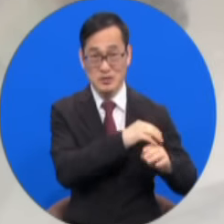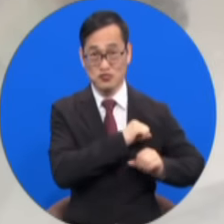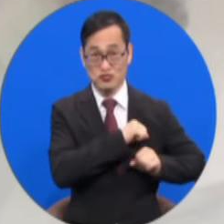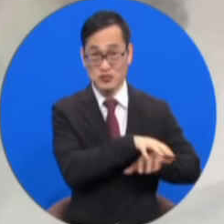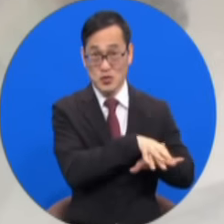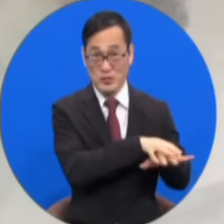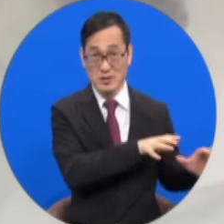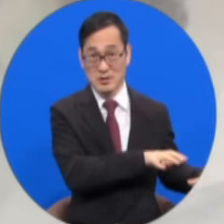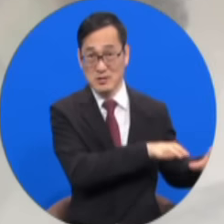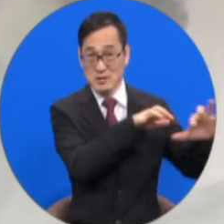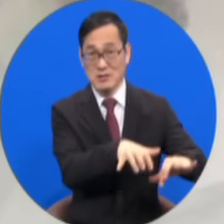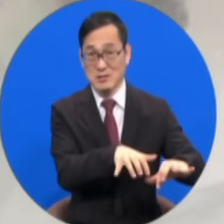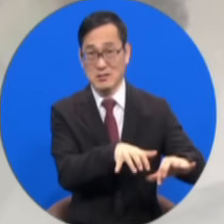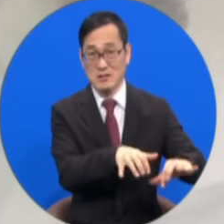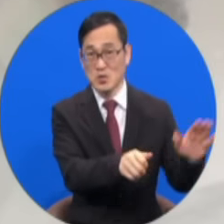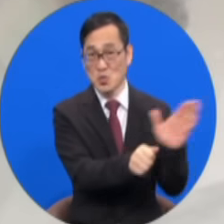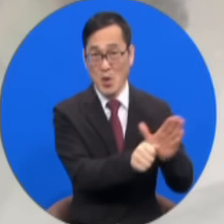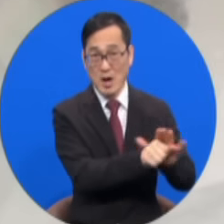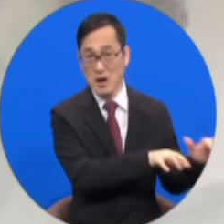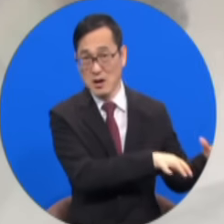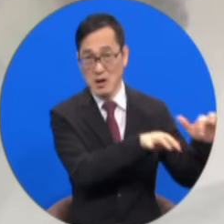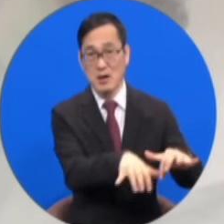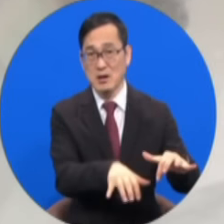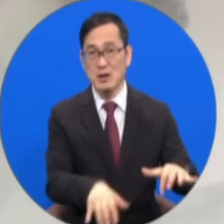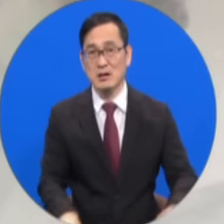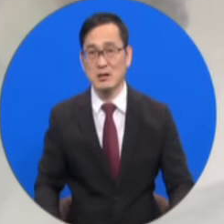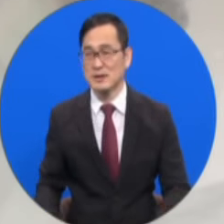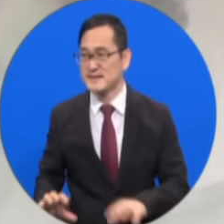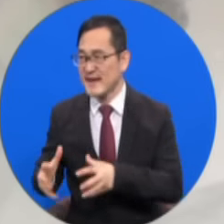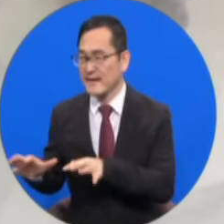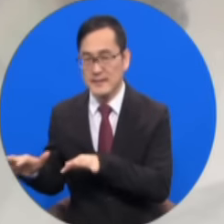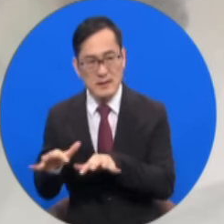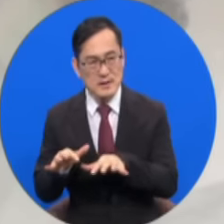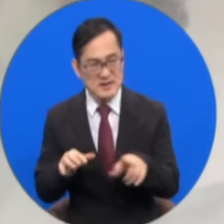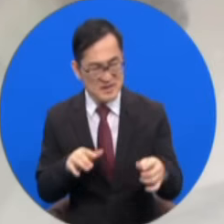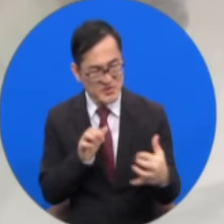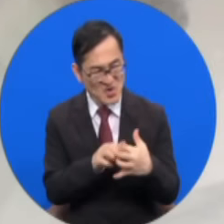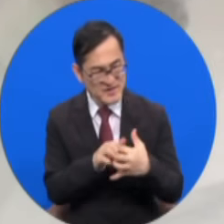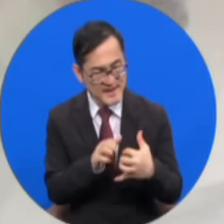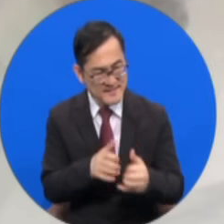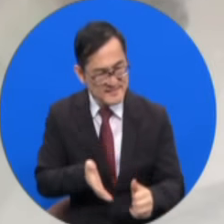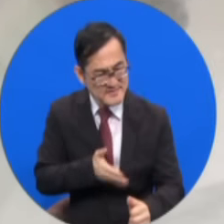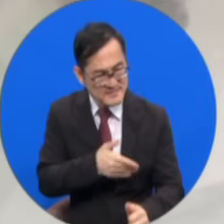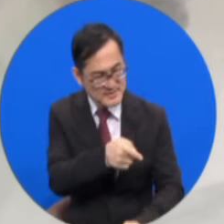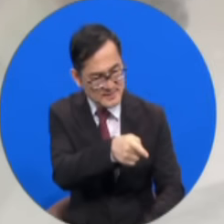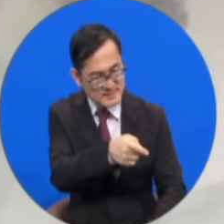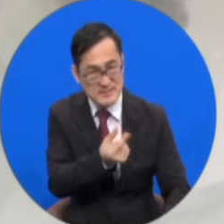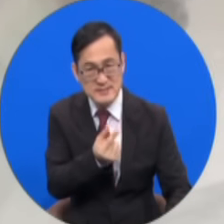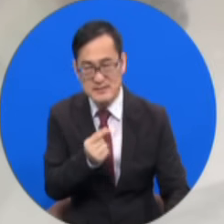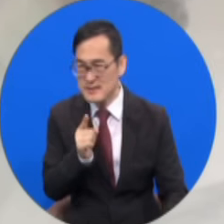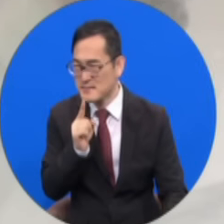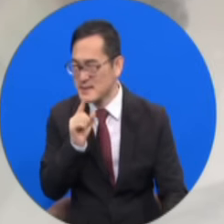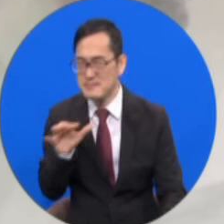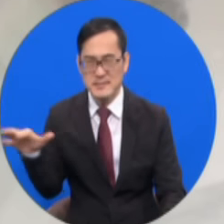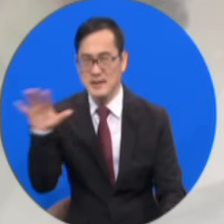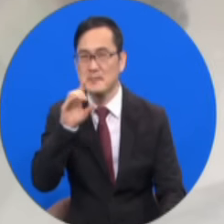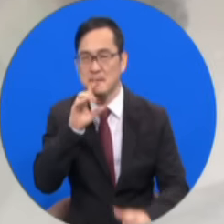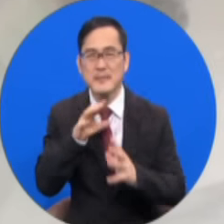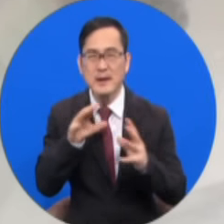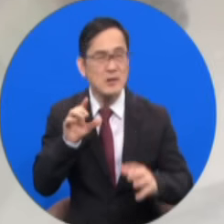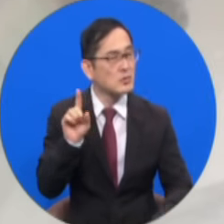병력을 참전시키자아요이 굉장히 좀 전 세계에 의미하는 신호가 상당히 좀 불안한 신호가 있는데 이거 어떻게 해야 됩니까 어떤